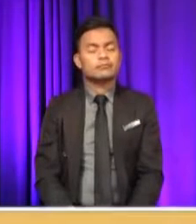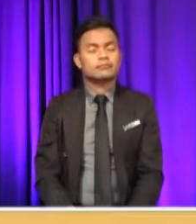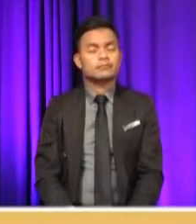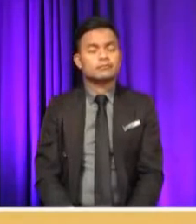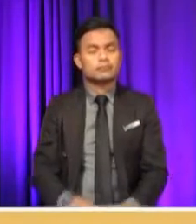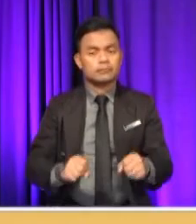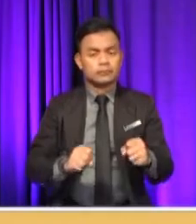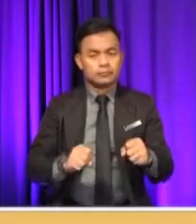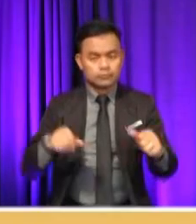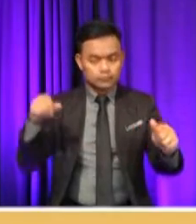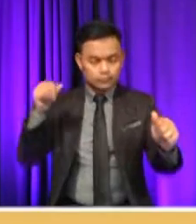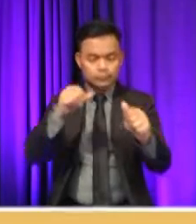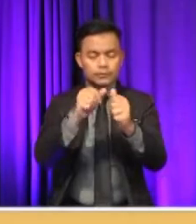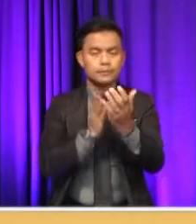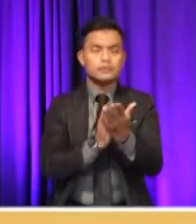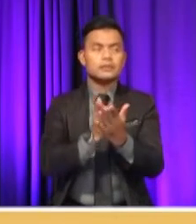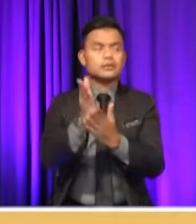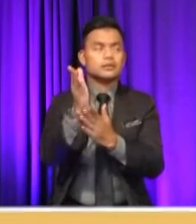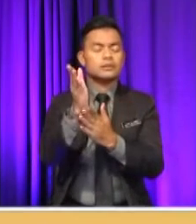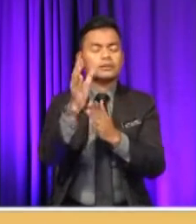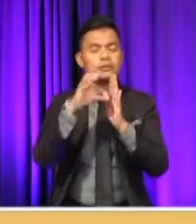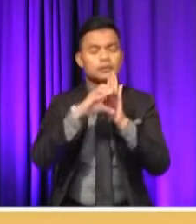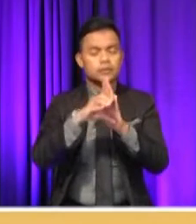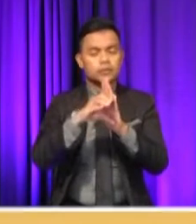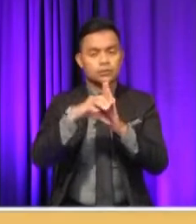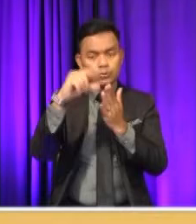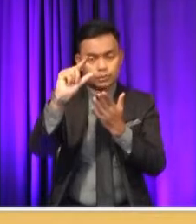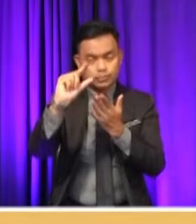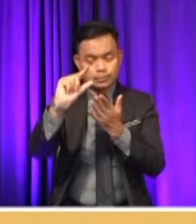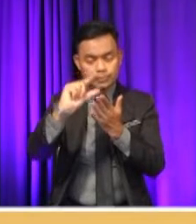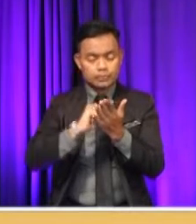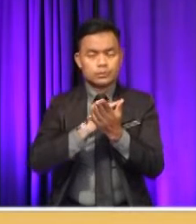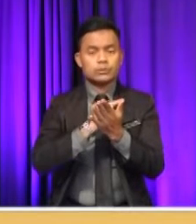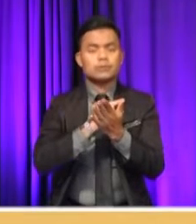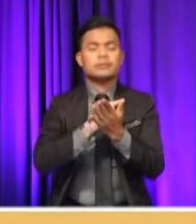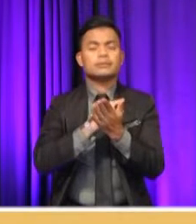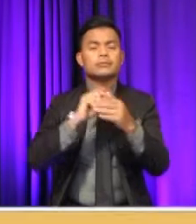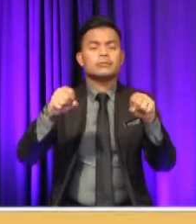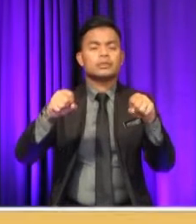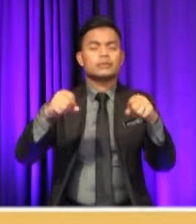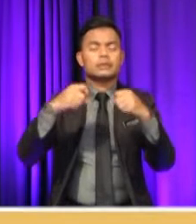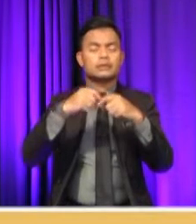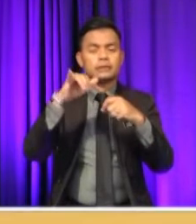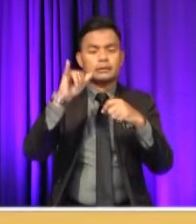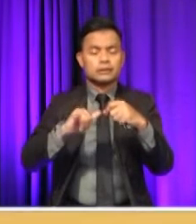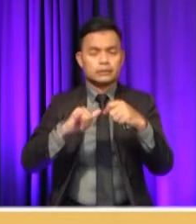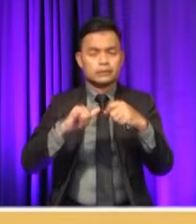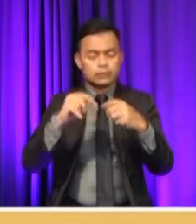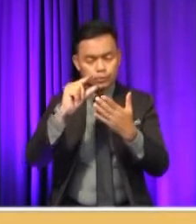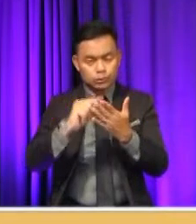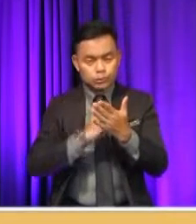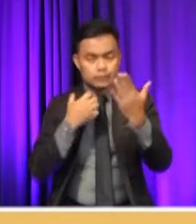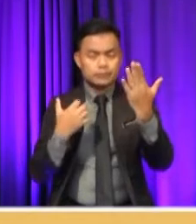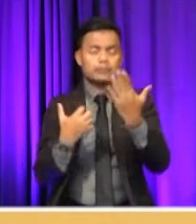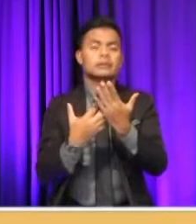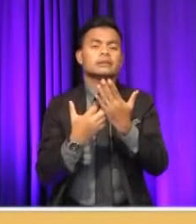terus. Okey, ini contoh penggunaan motor arus terus kat motosikal elektrik yang guna bateri tu. Okay, ataupun yang paling